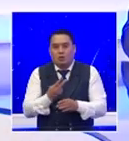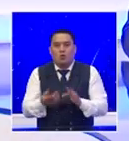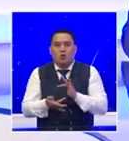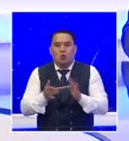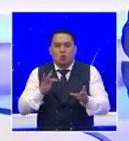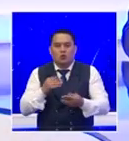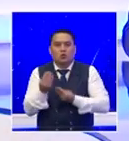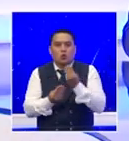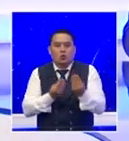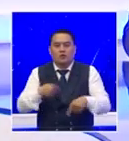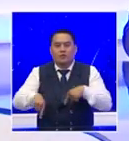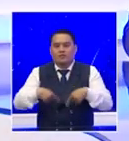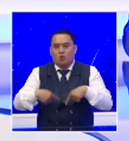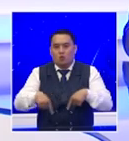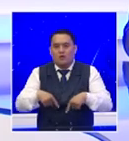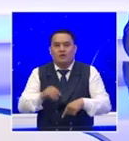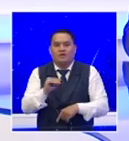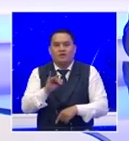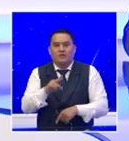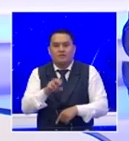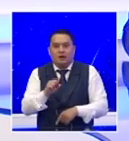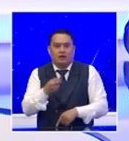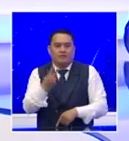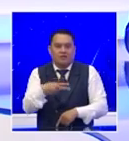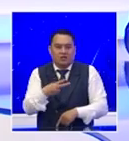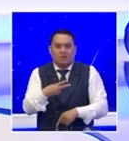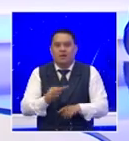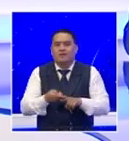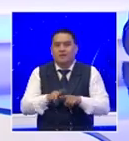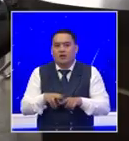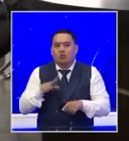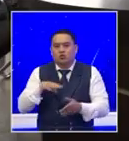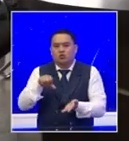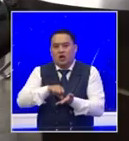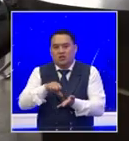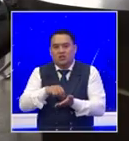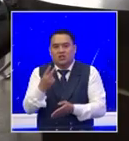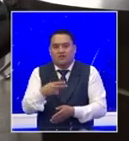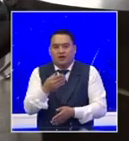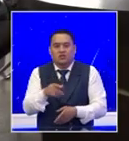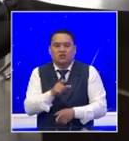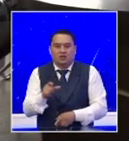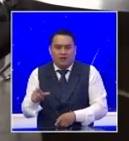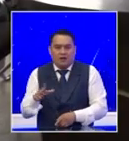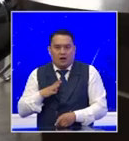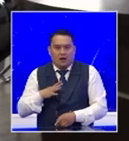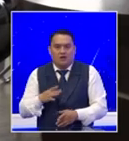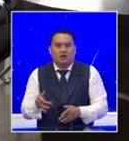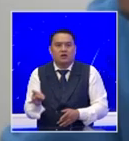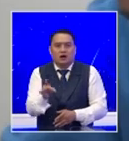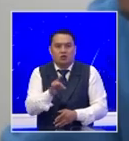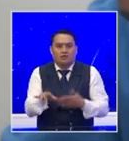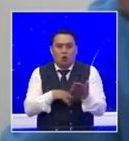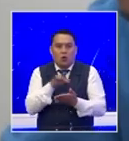счету онлайн-турнир по футбольному симулятору FIFA 2020. На этот раз в нем приняли участие 20 любителей киберспорта из всех районов